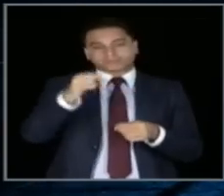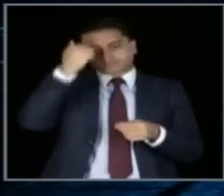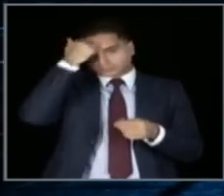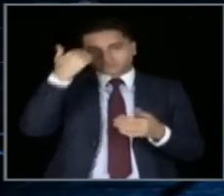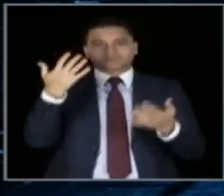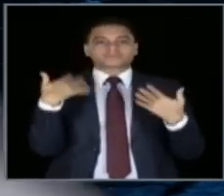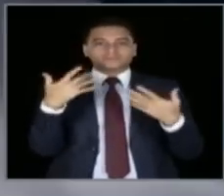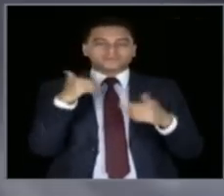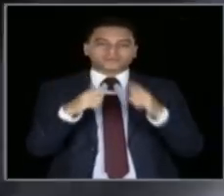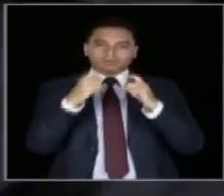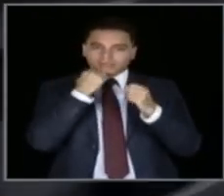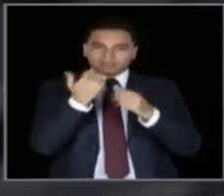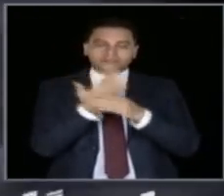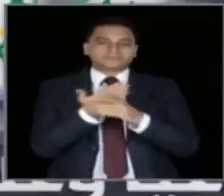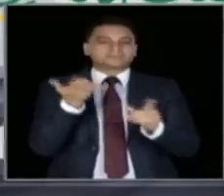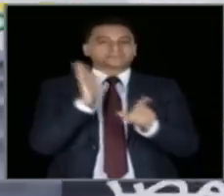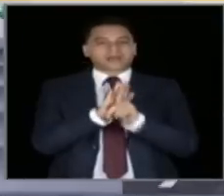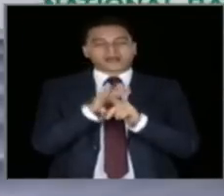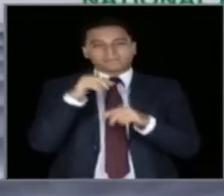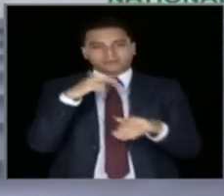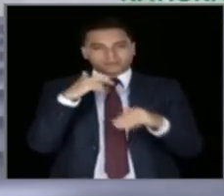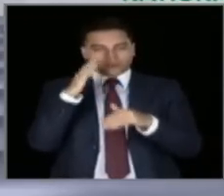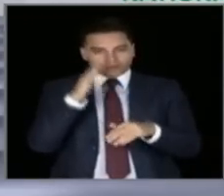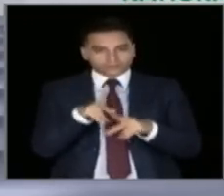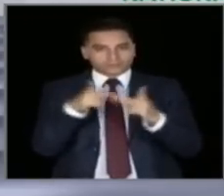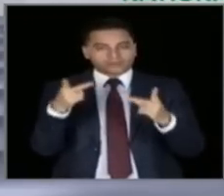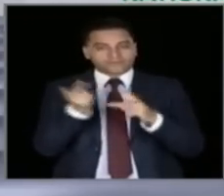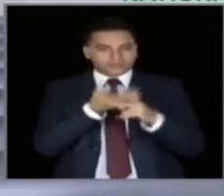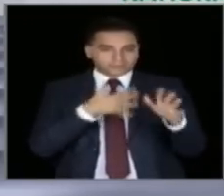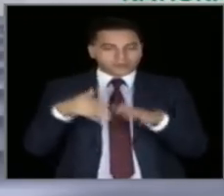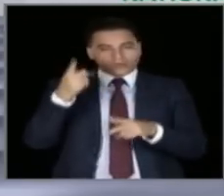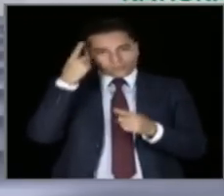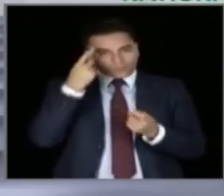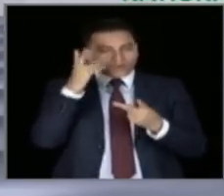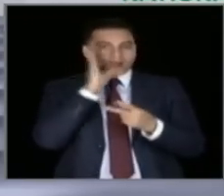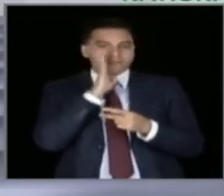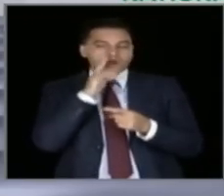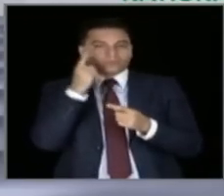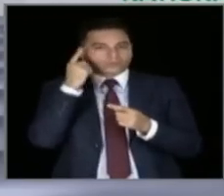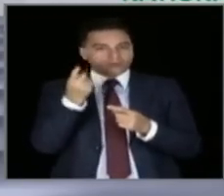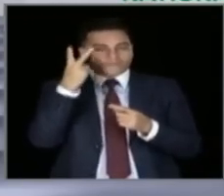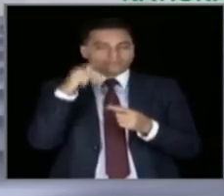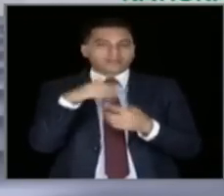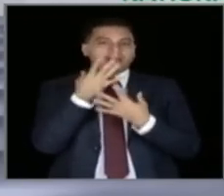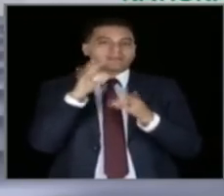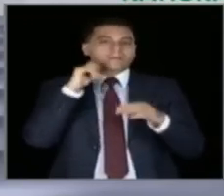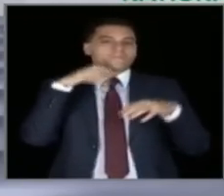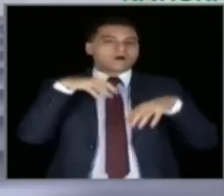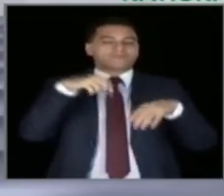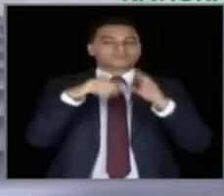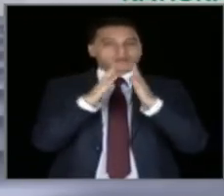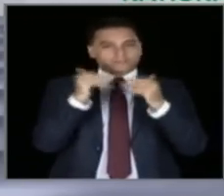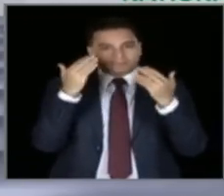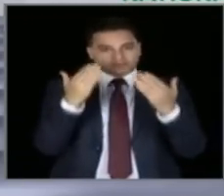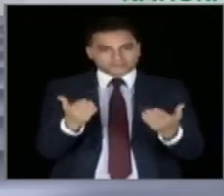10,650,000 ألف جنيه من البنك الأهلي لدعم ملف قادرون باختلاف اجتماعياً وعلمياً وثقافياً ومهنياً في جميع محافظات